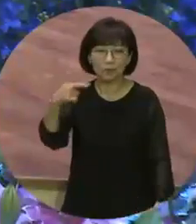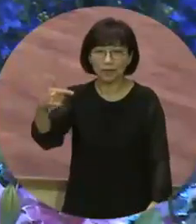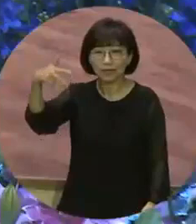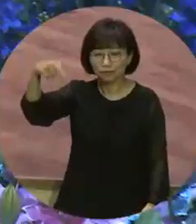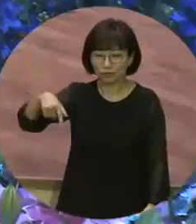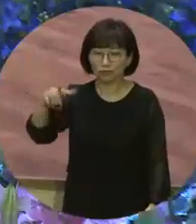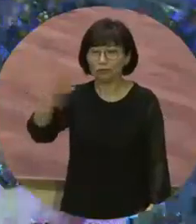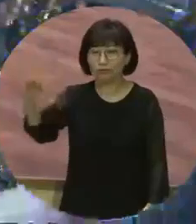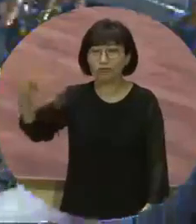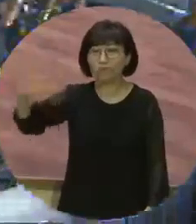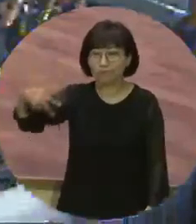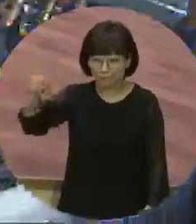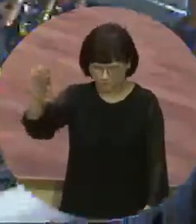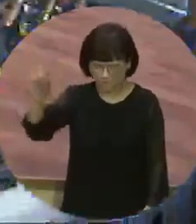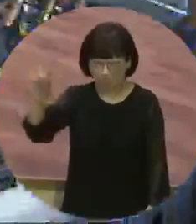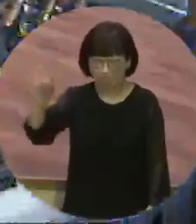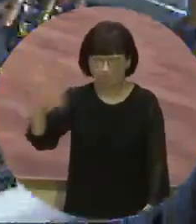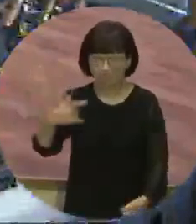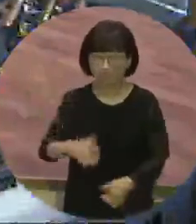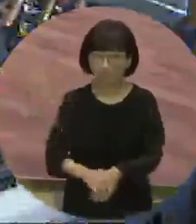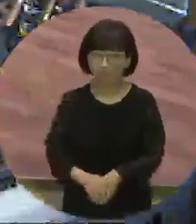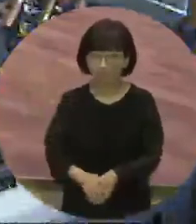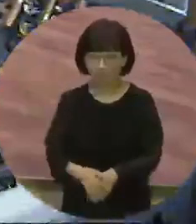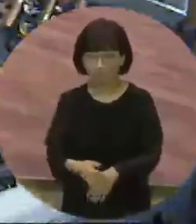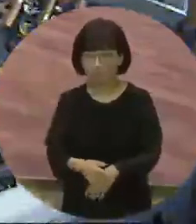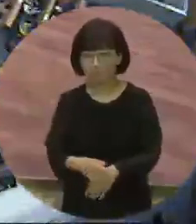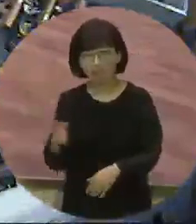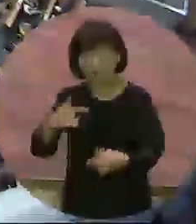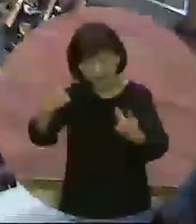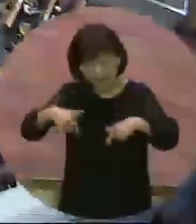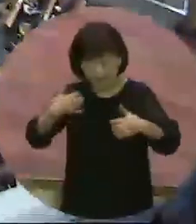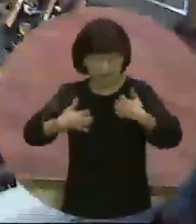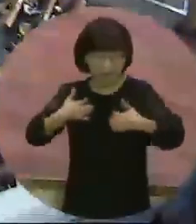따라서 나는 치료가 불가능한